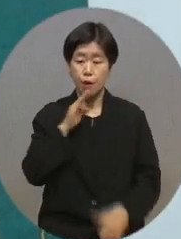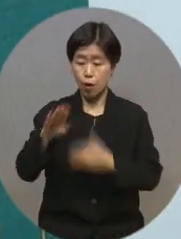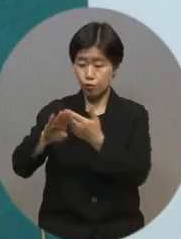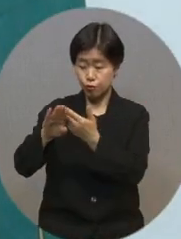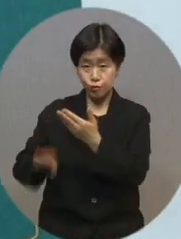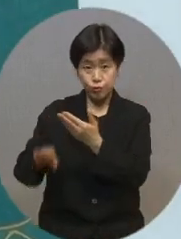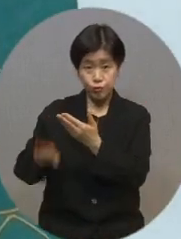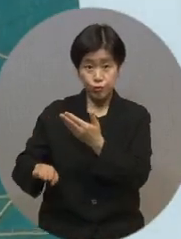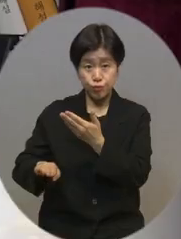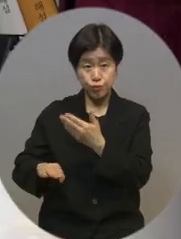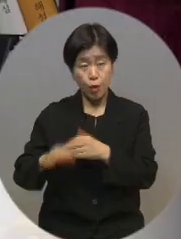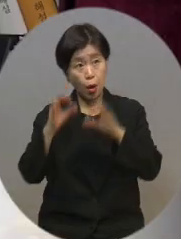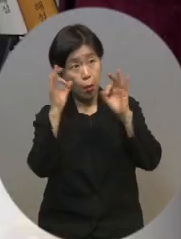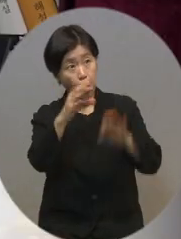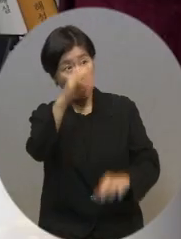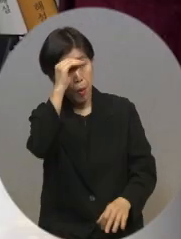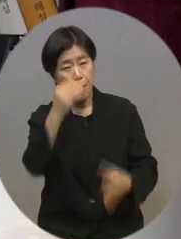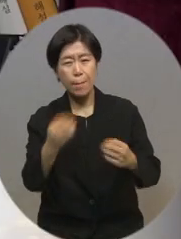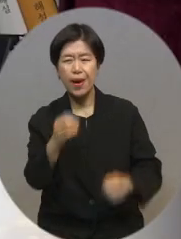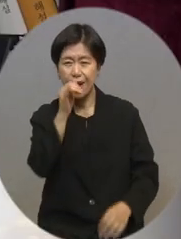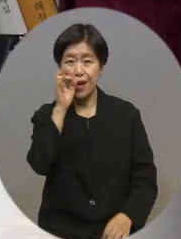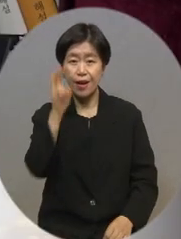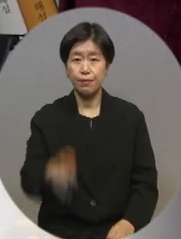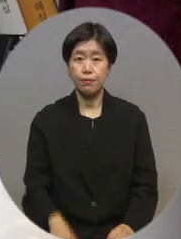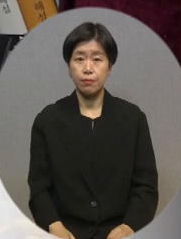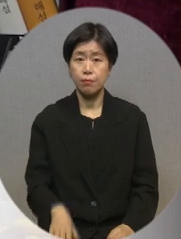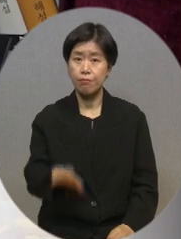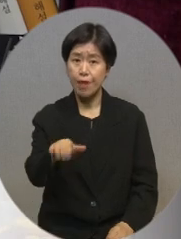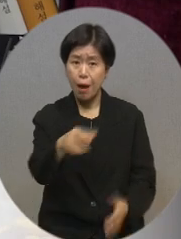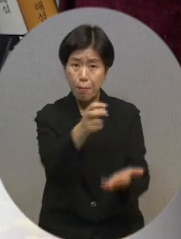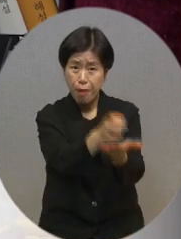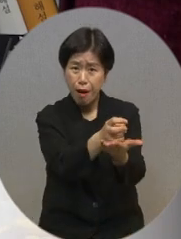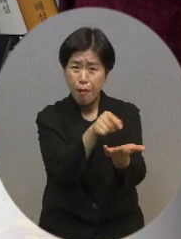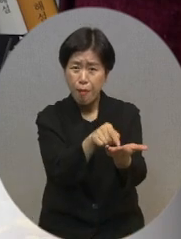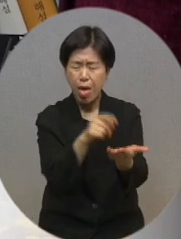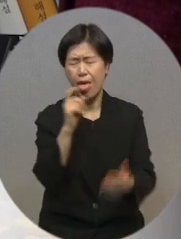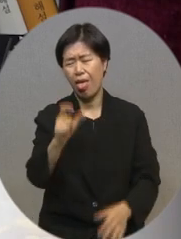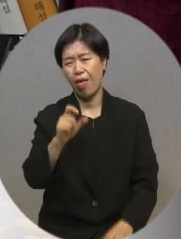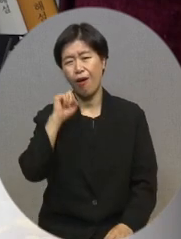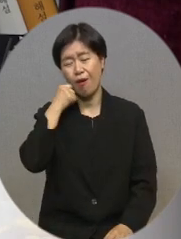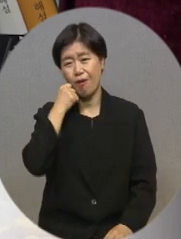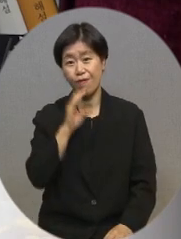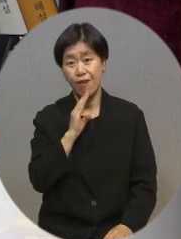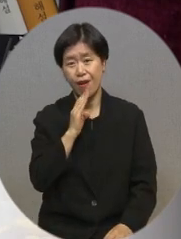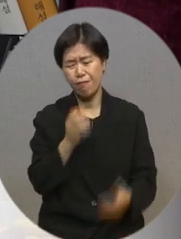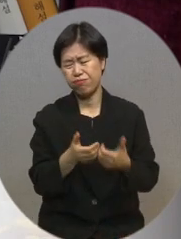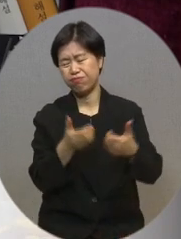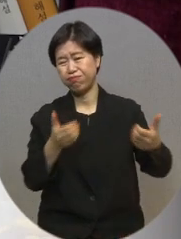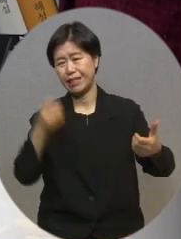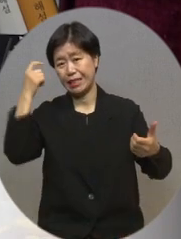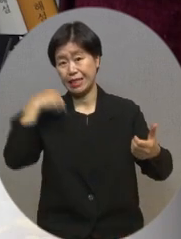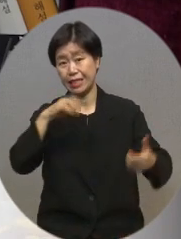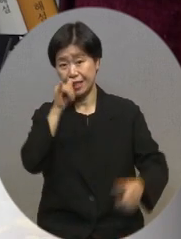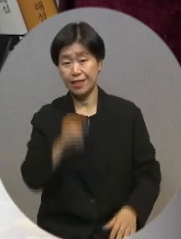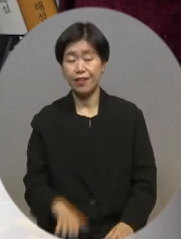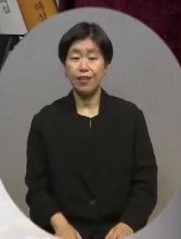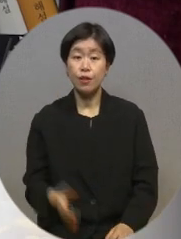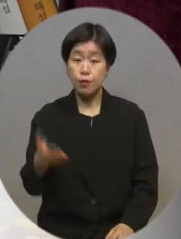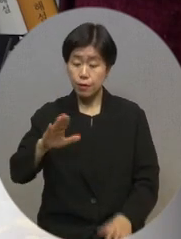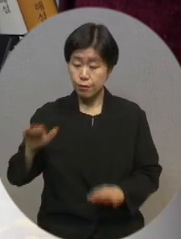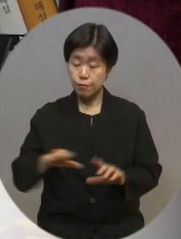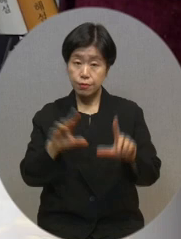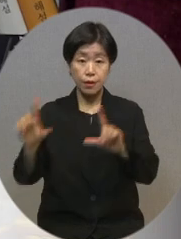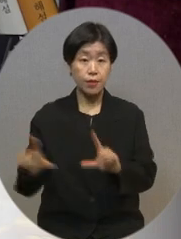끼칠 것으로 보입니다. 법이 딱딱하고 어렵습니다. 멀게 느껴지고 그렇습니다. 그러나